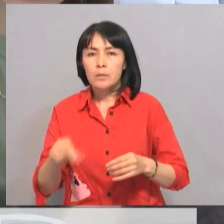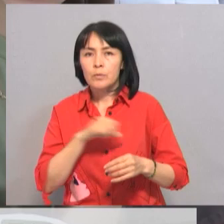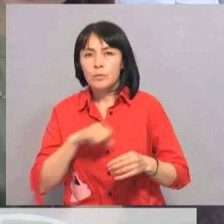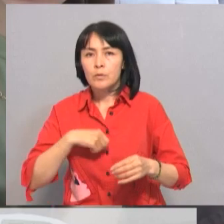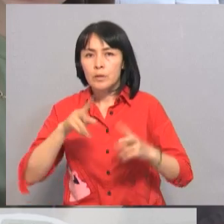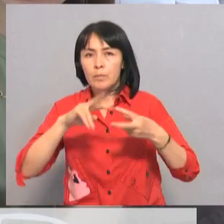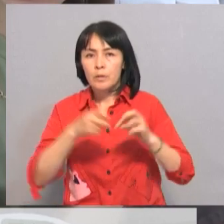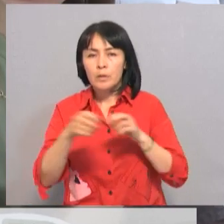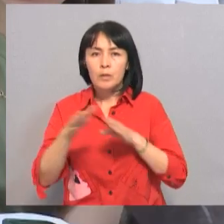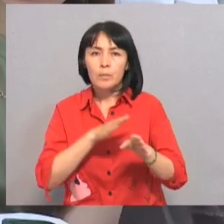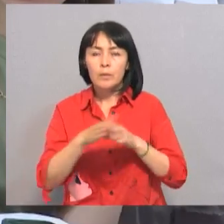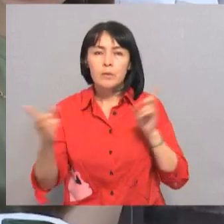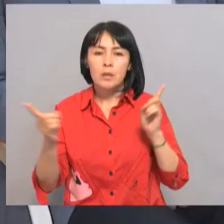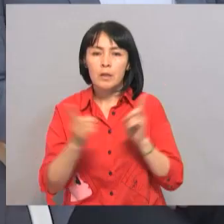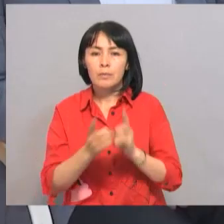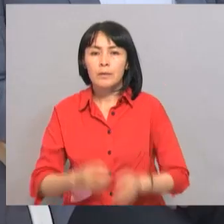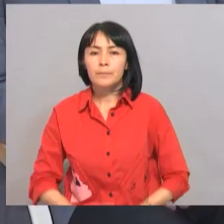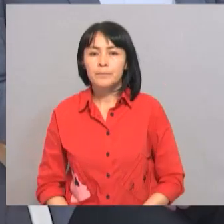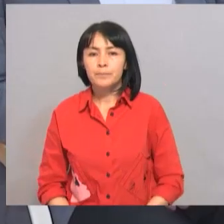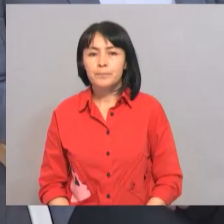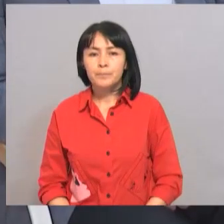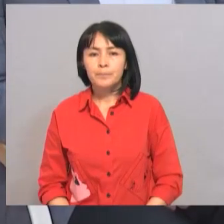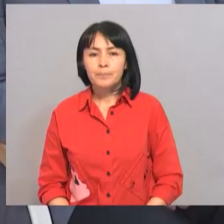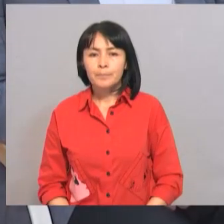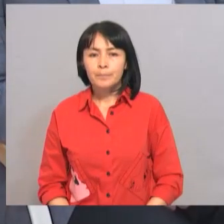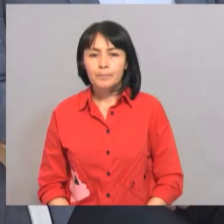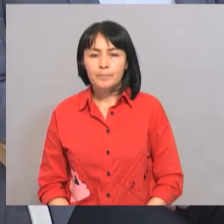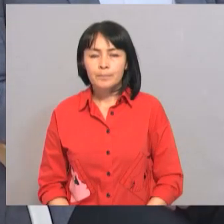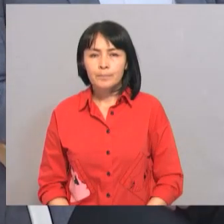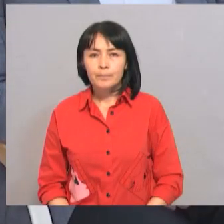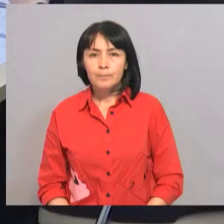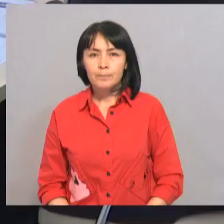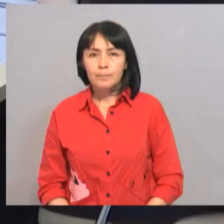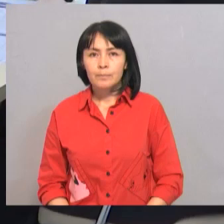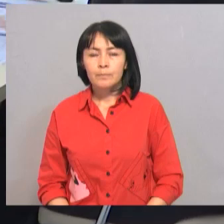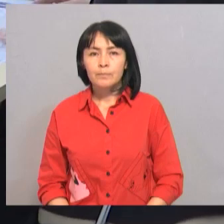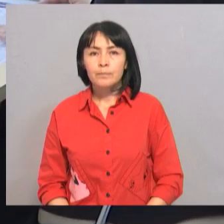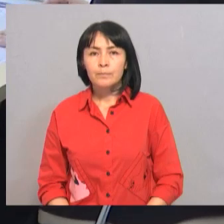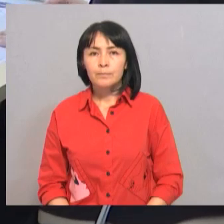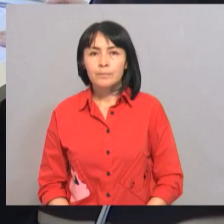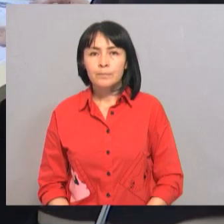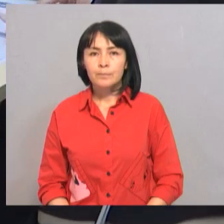жеке мәселелері бойынша қабылдады. Күнту Арынбек, Амантай Әуелбеков, Алмаздана Бейгұлы, жаңалықтар.